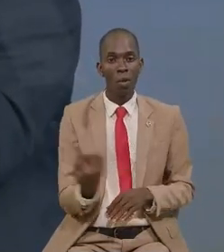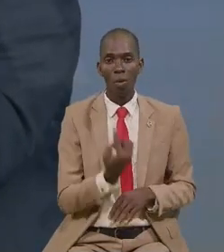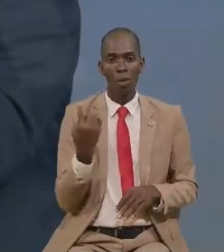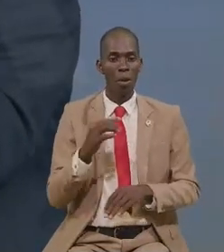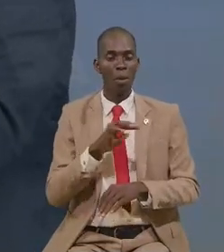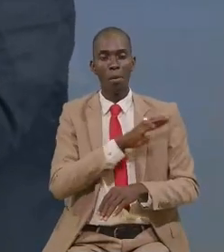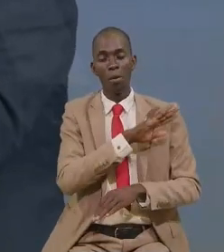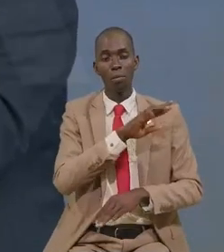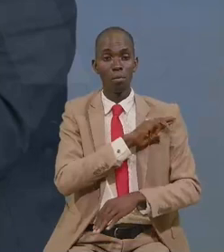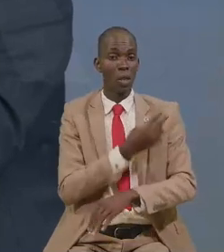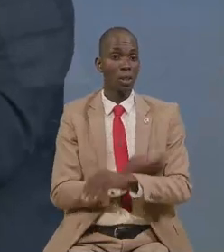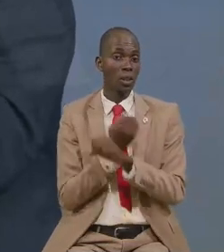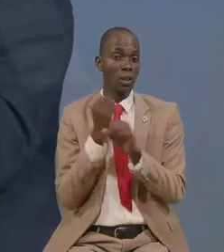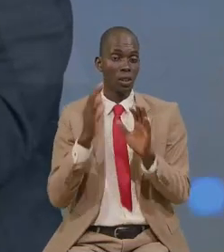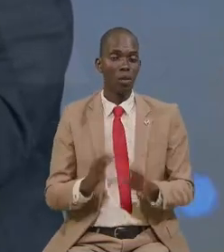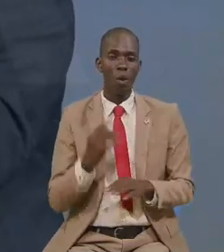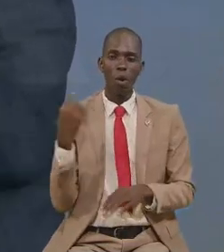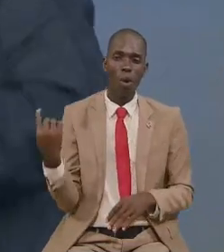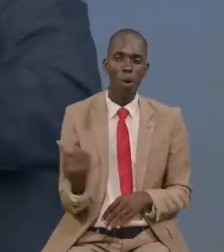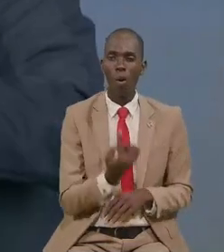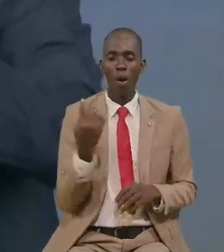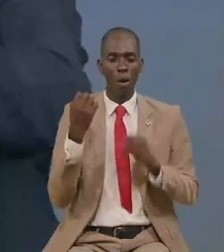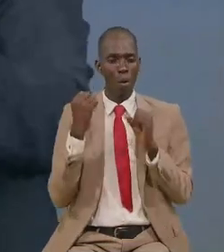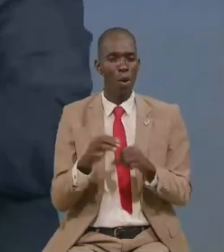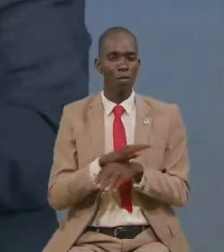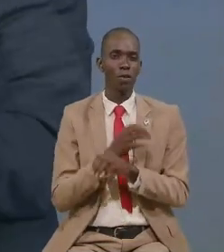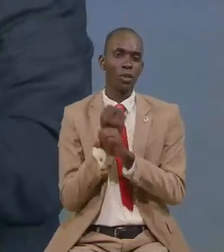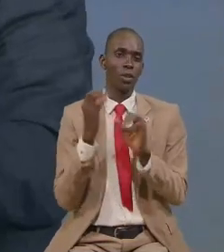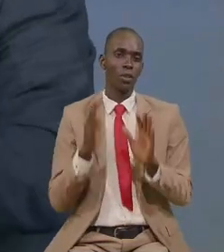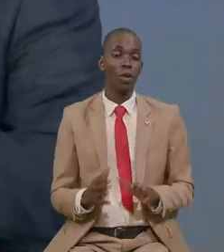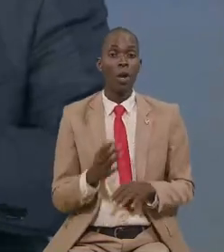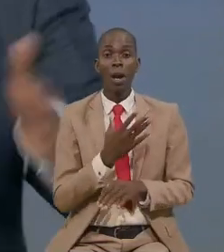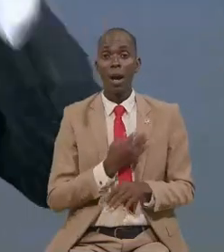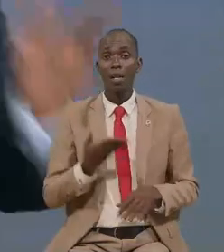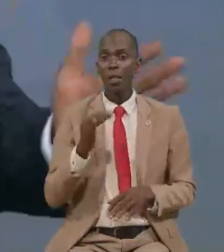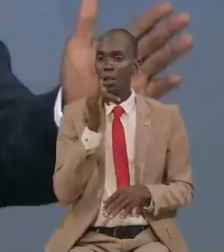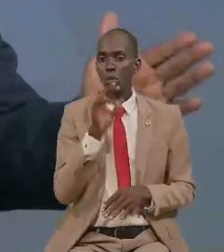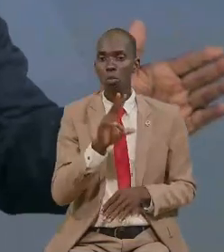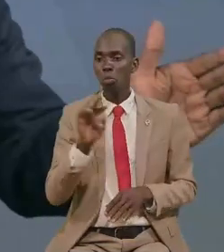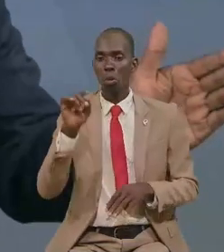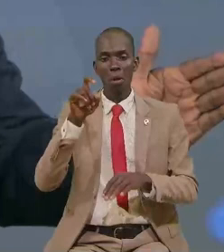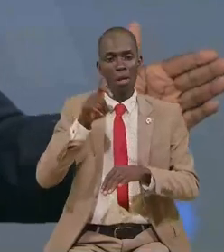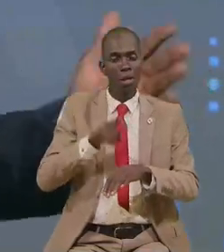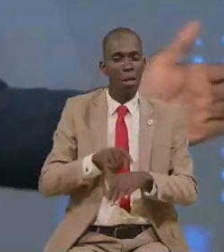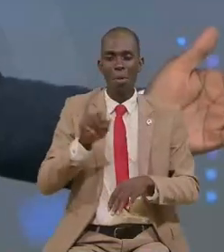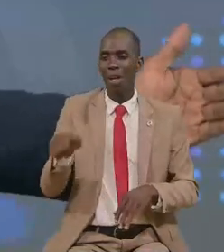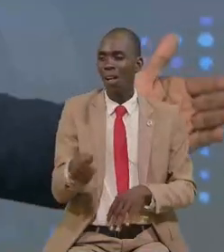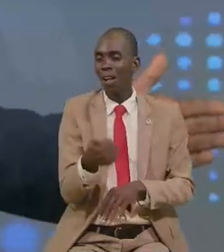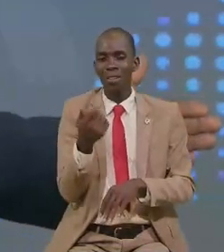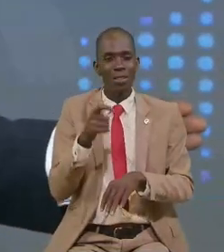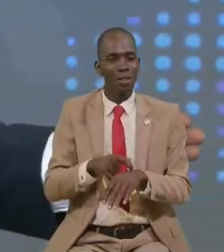Sauveur toujours puissant, toujours puissant. Et à aucun moment dans ta